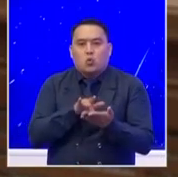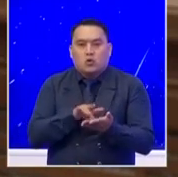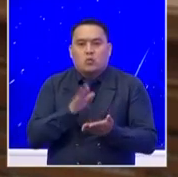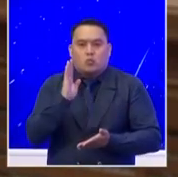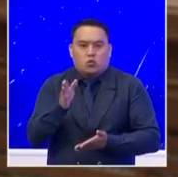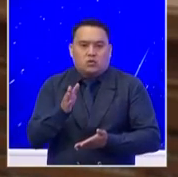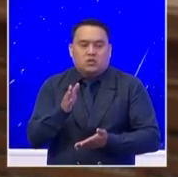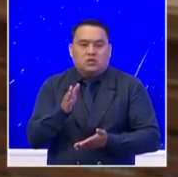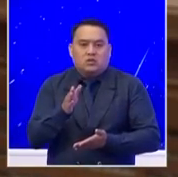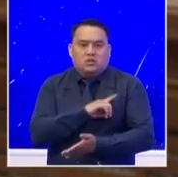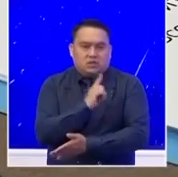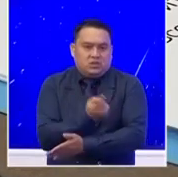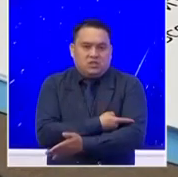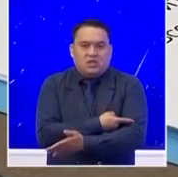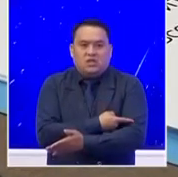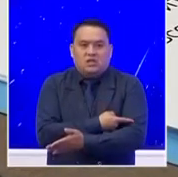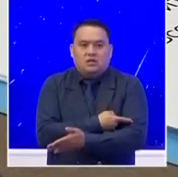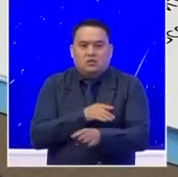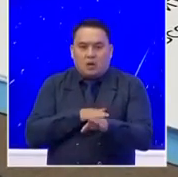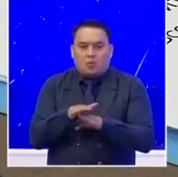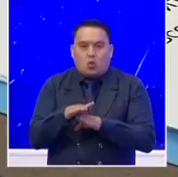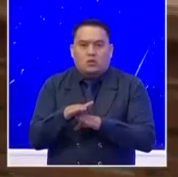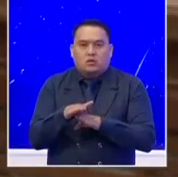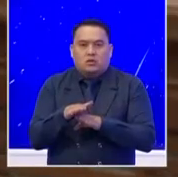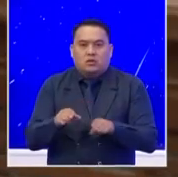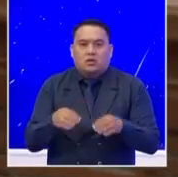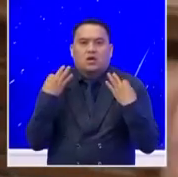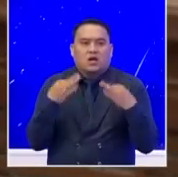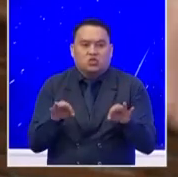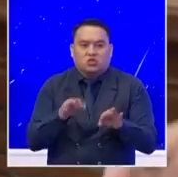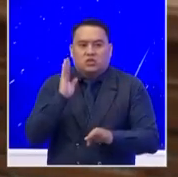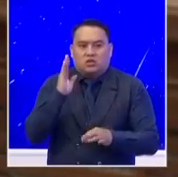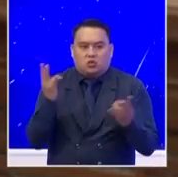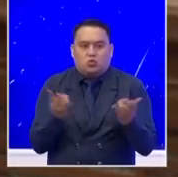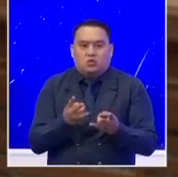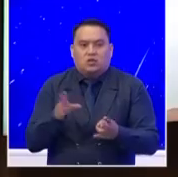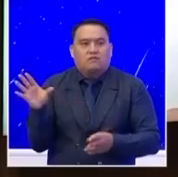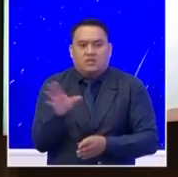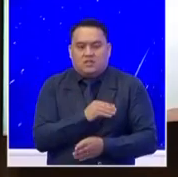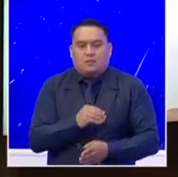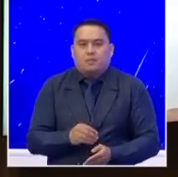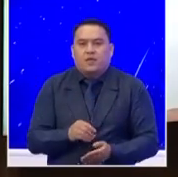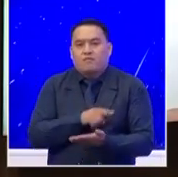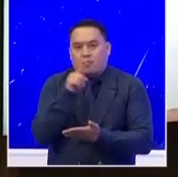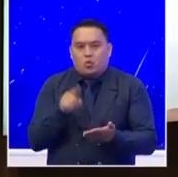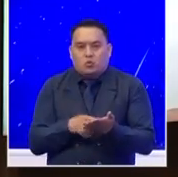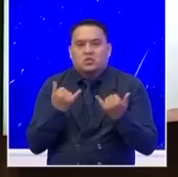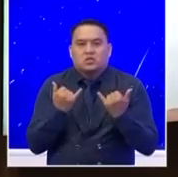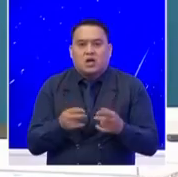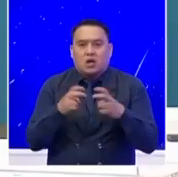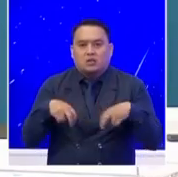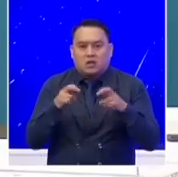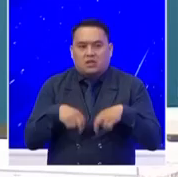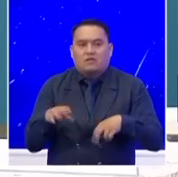очень сильно сейчас заполнен. Давай, дайте разрешение везде. Вопросы, которые мы